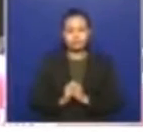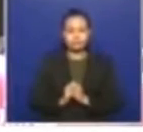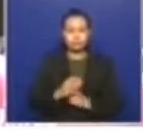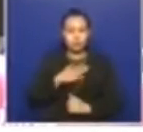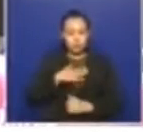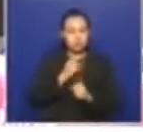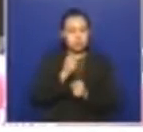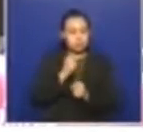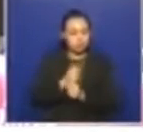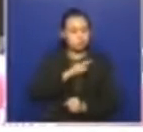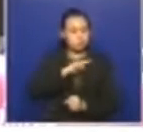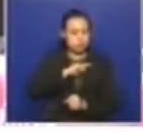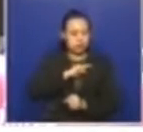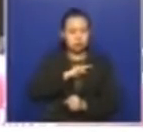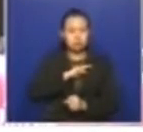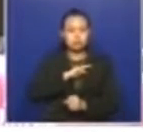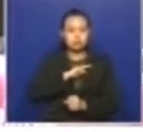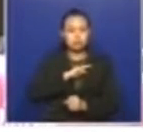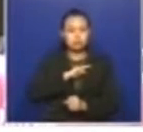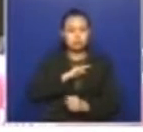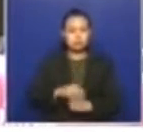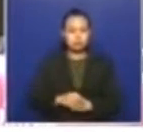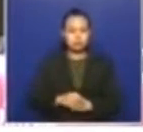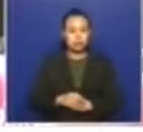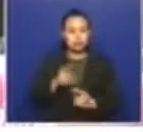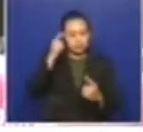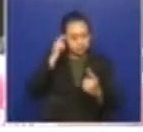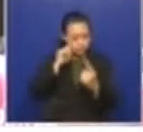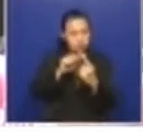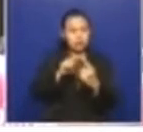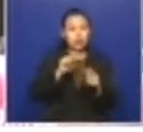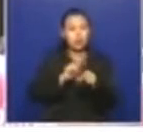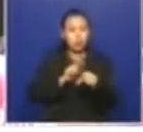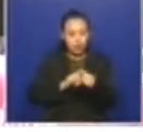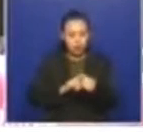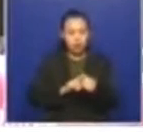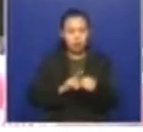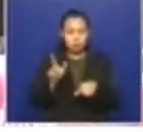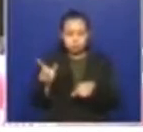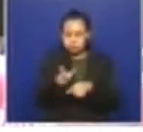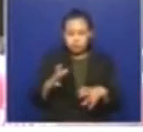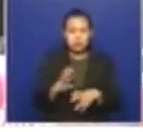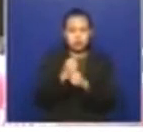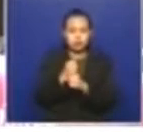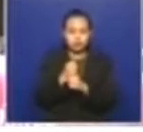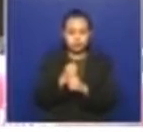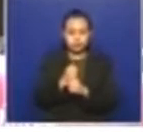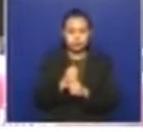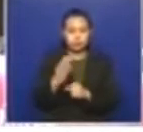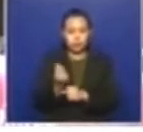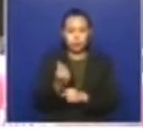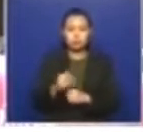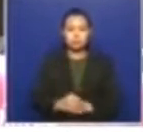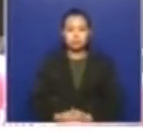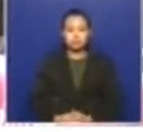ที่ให้ได้ตามเป้าหมายแล้วก็เวลาที่น้อยที่สุดสั้นที่สุดนะครับท่านประธานครับ